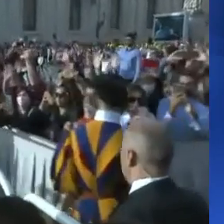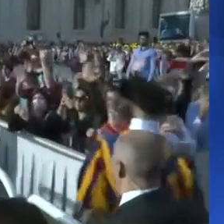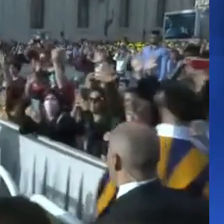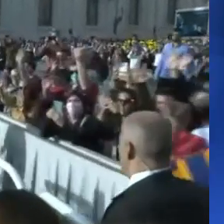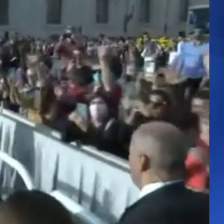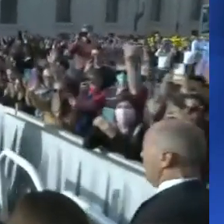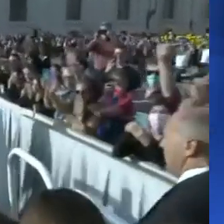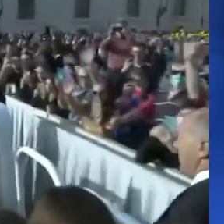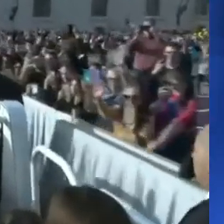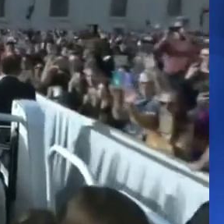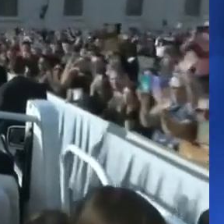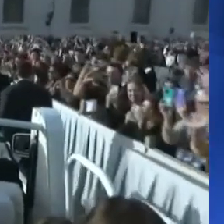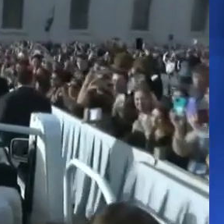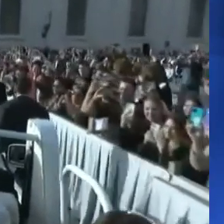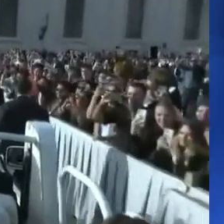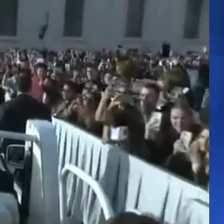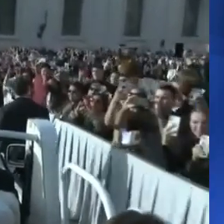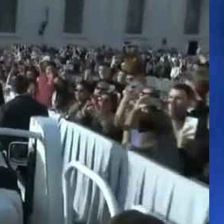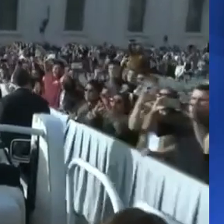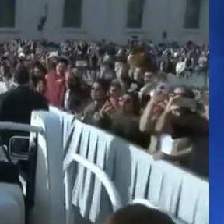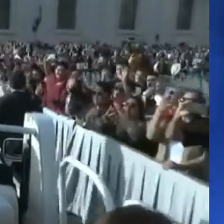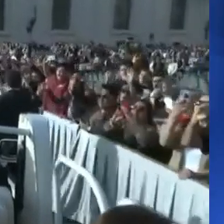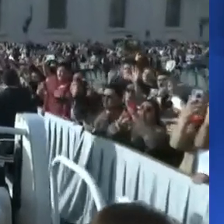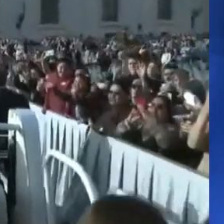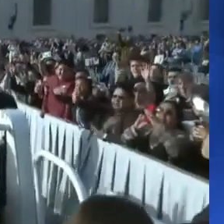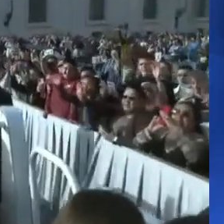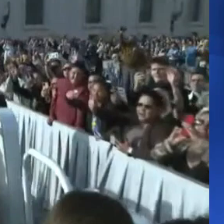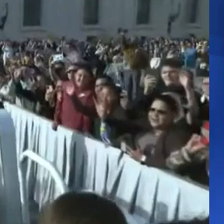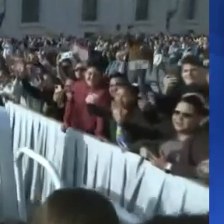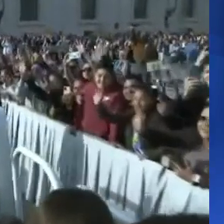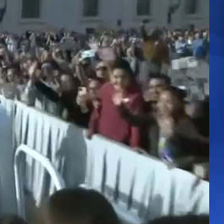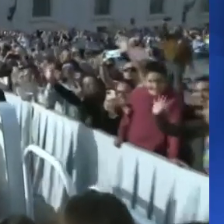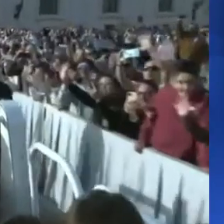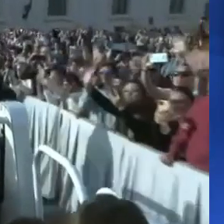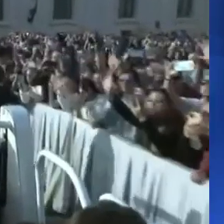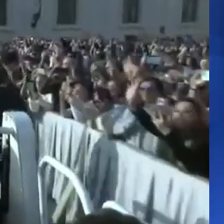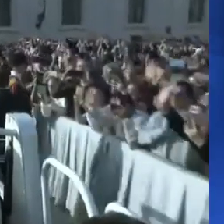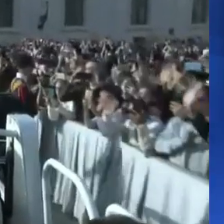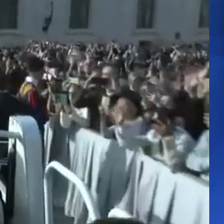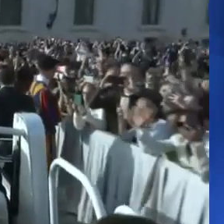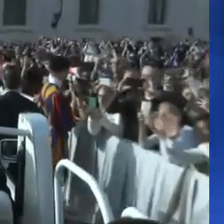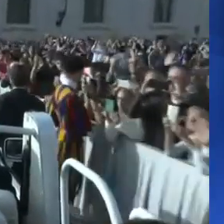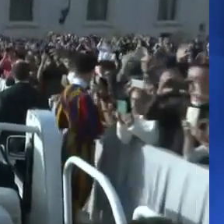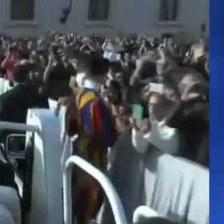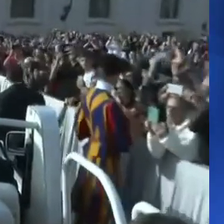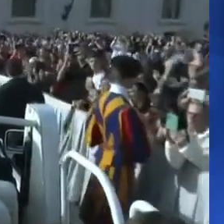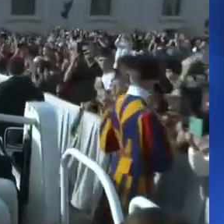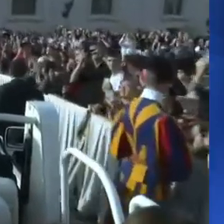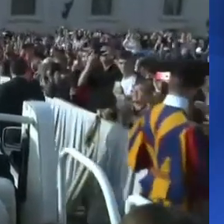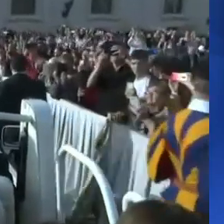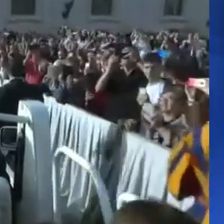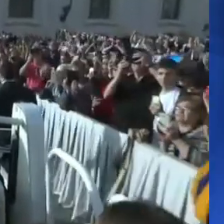تحية حارة باللغة العربية إلى جميع المؤمنين الحاضرين هنا اليوم في ساحة القديس